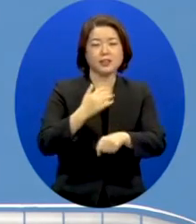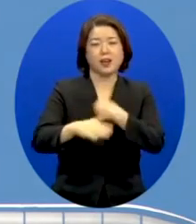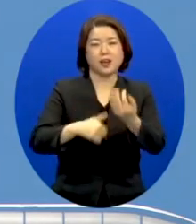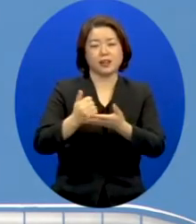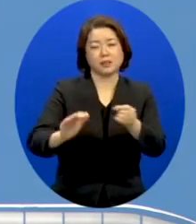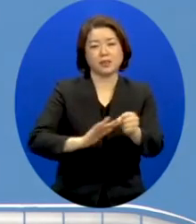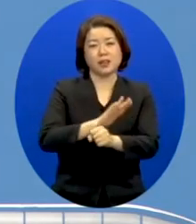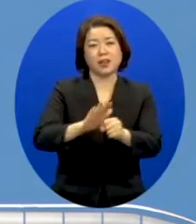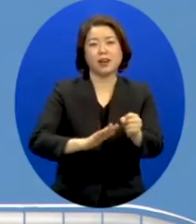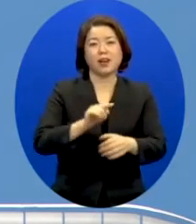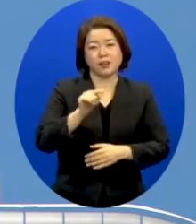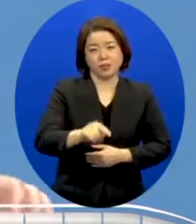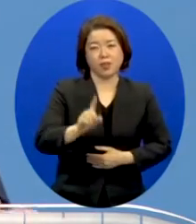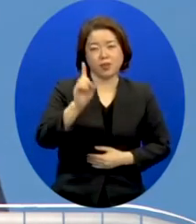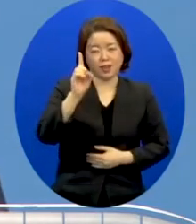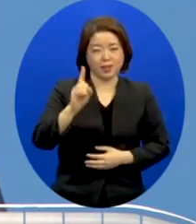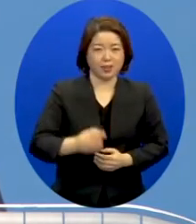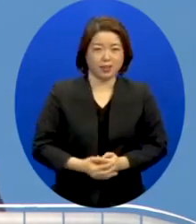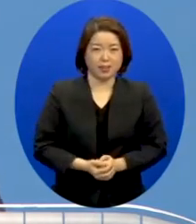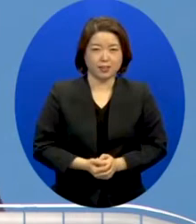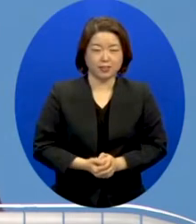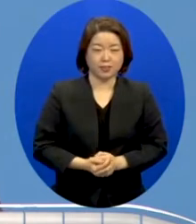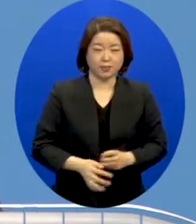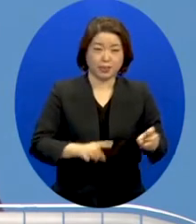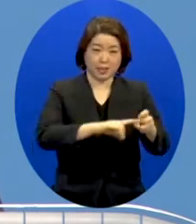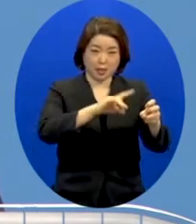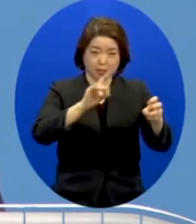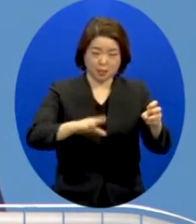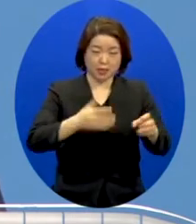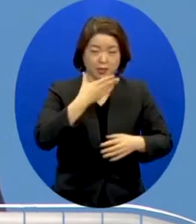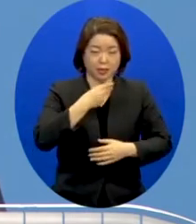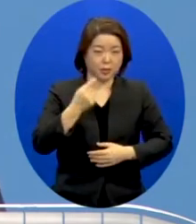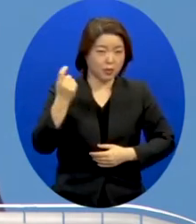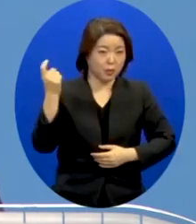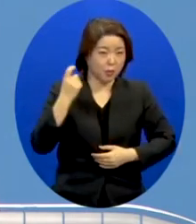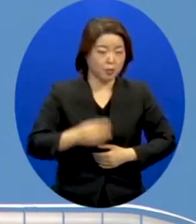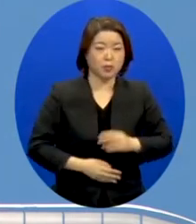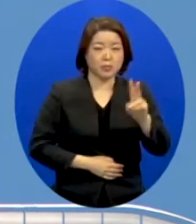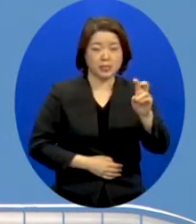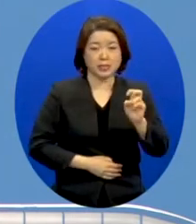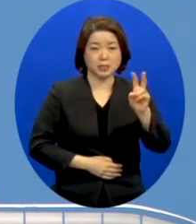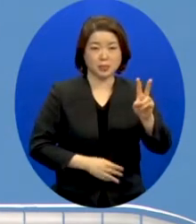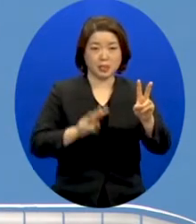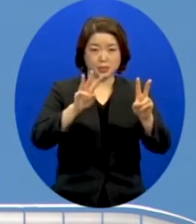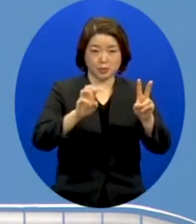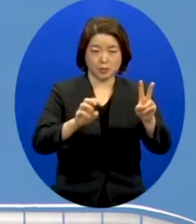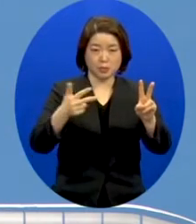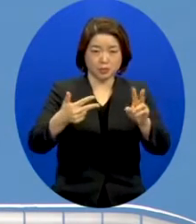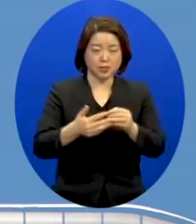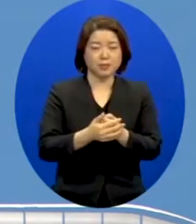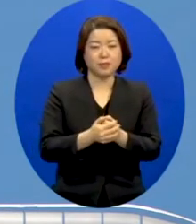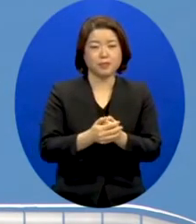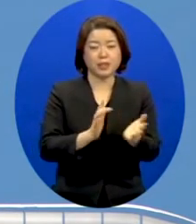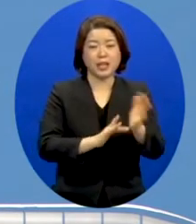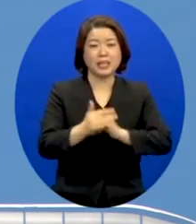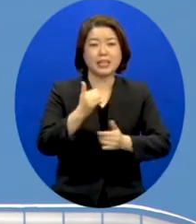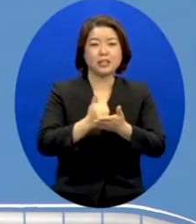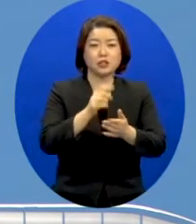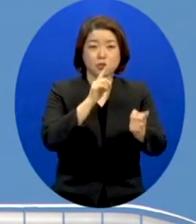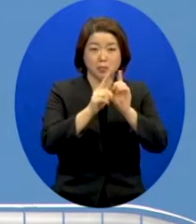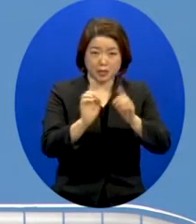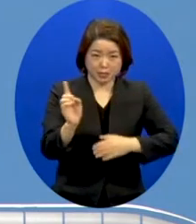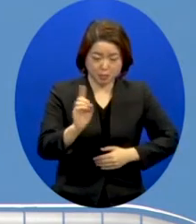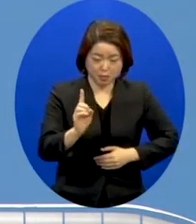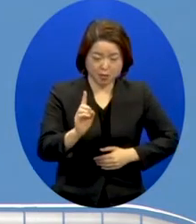것들입니다 마태복음 22장 37절 38 자대 예수님께서 이렇게 말씀하셨습니다